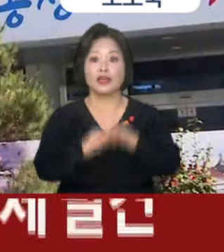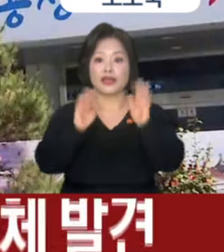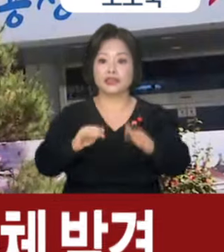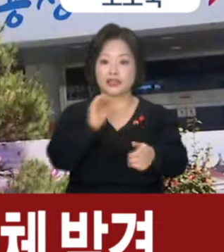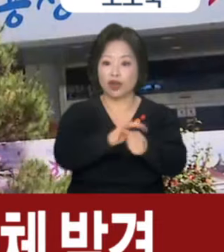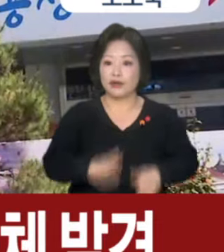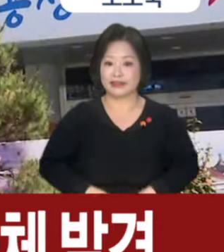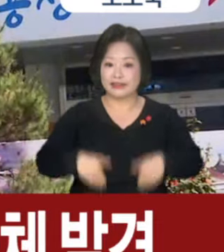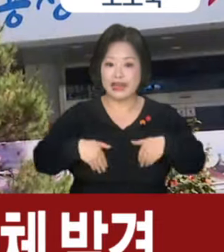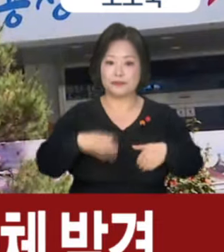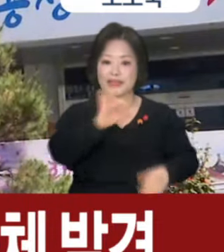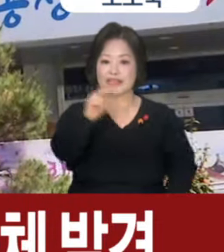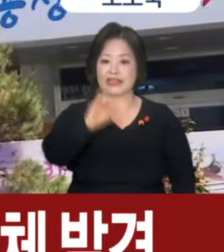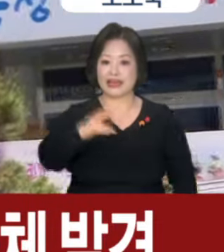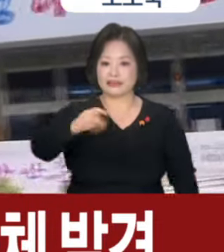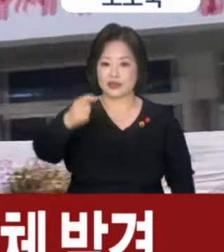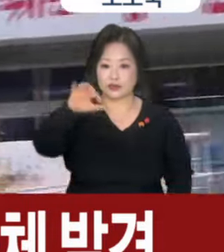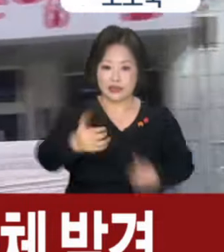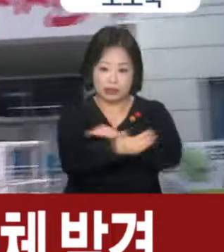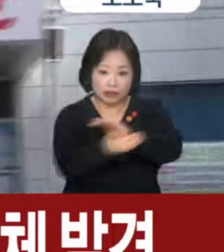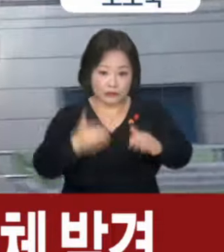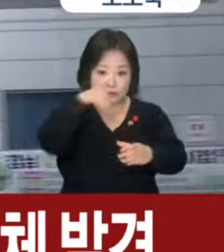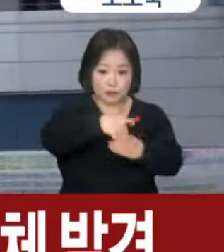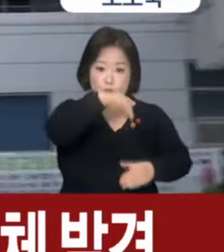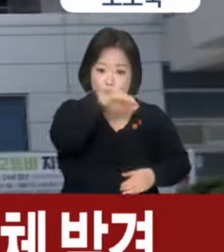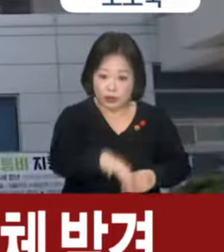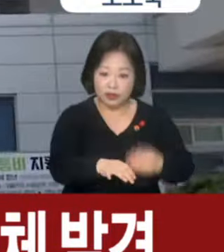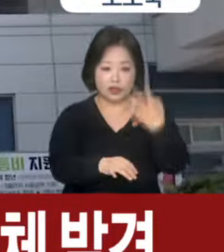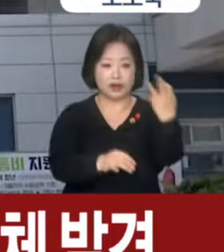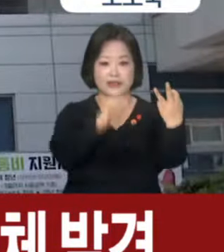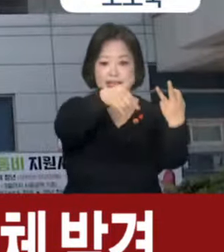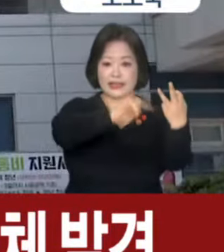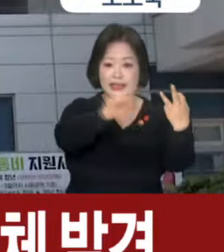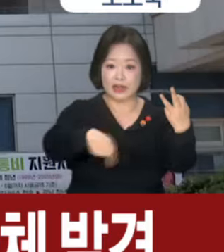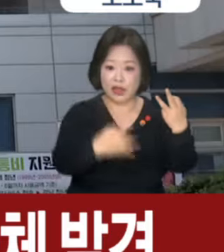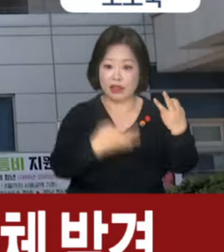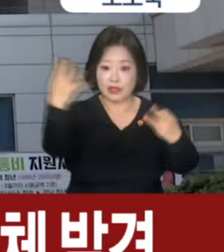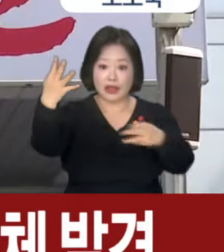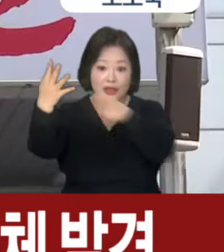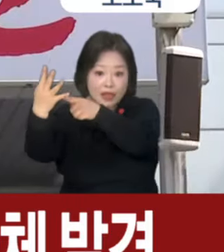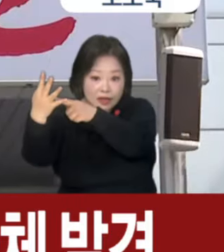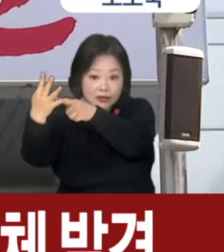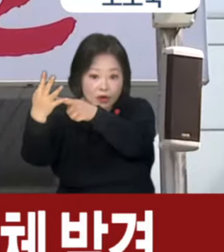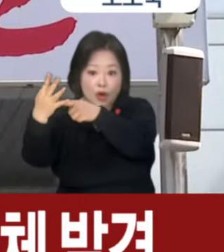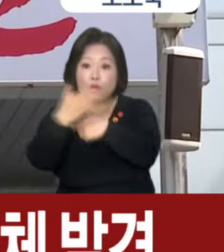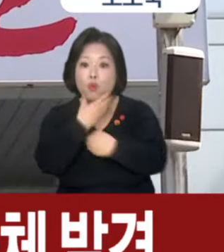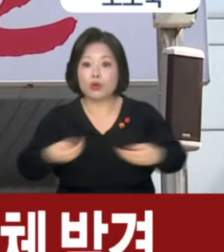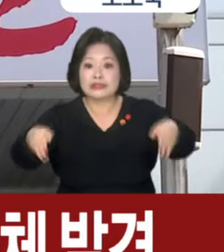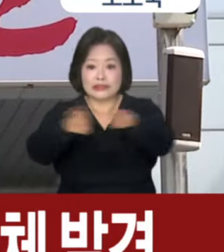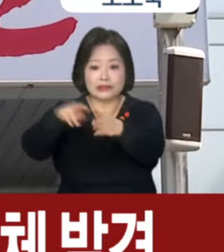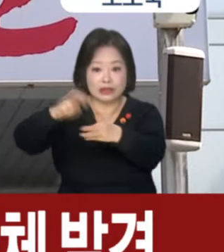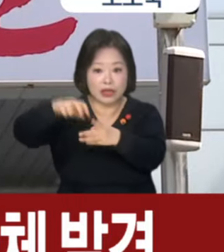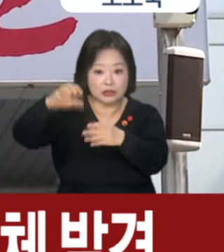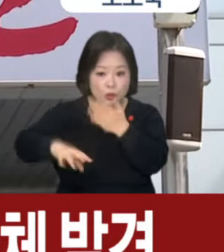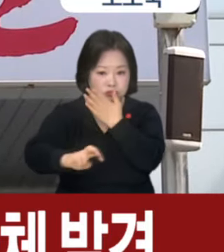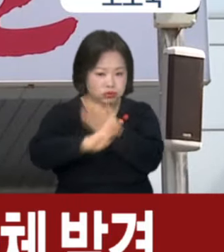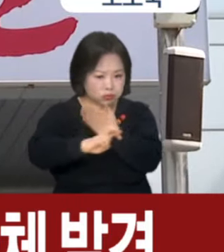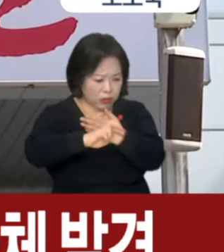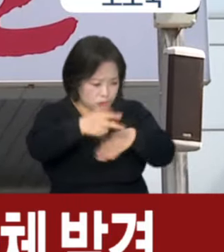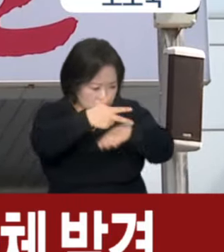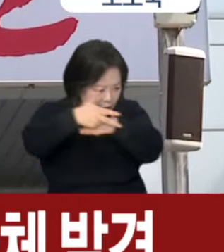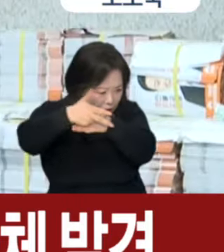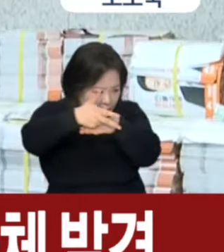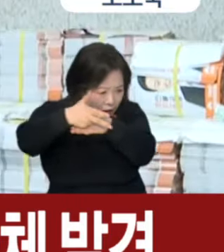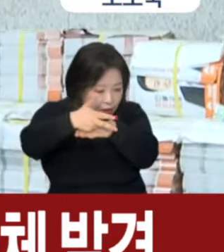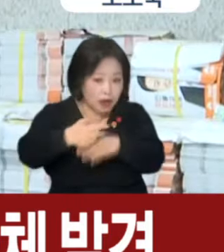경남 양산시에서도 사전투표소로 지정된 13곳 중 4곳의 행정복지센터에서 불법 카메라로 의심되는